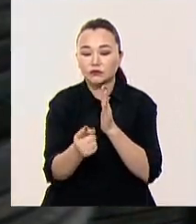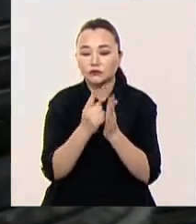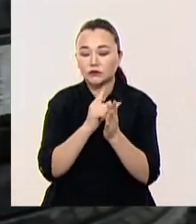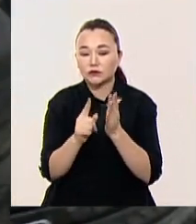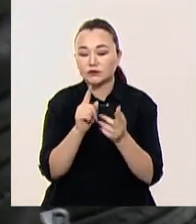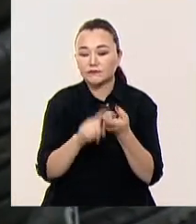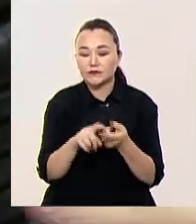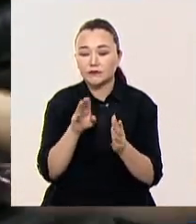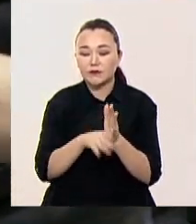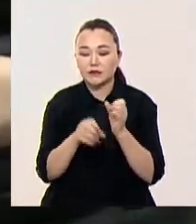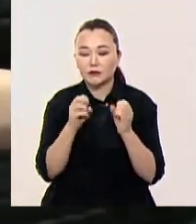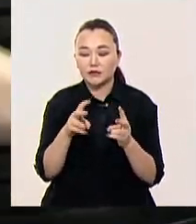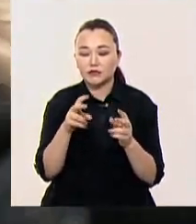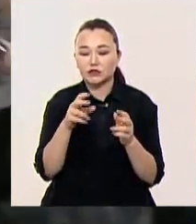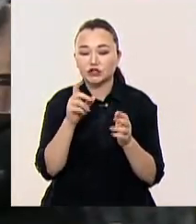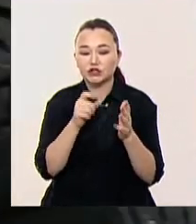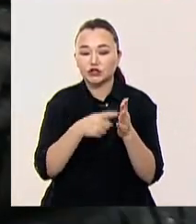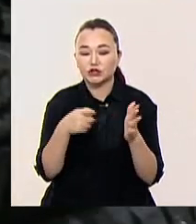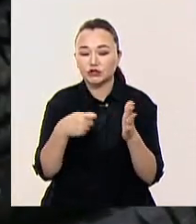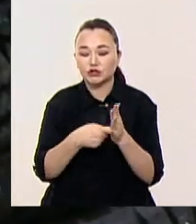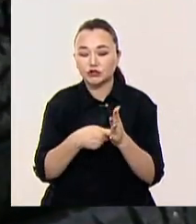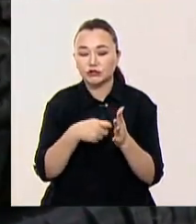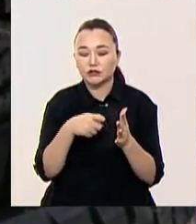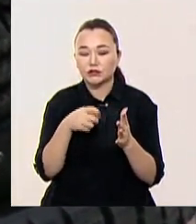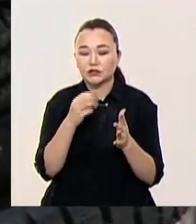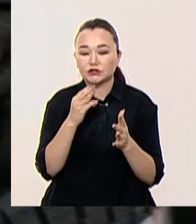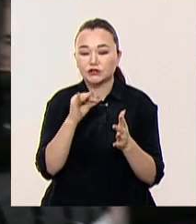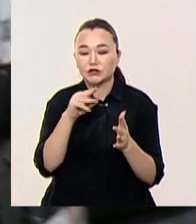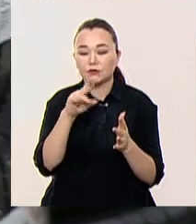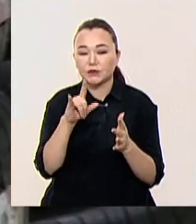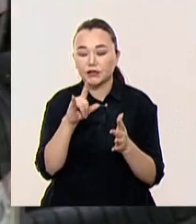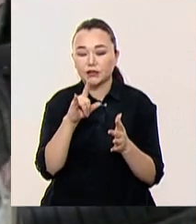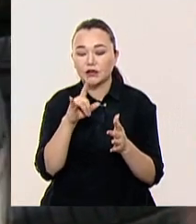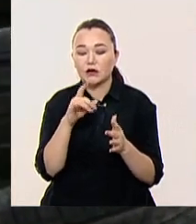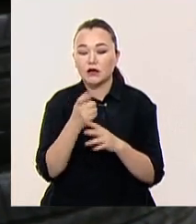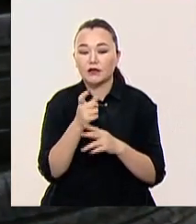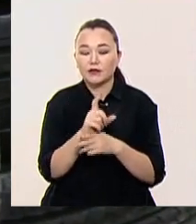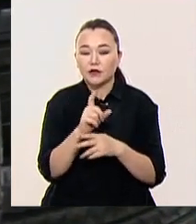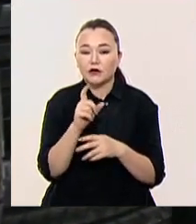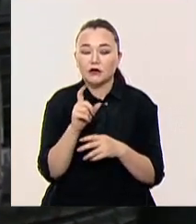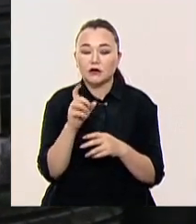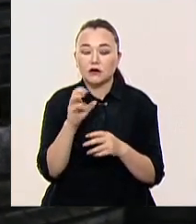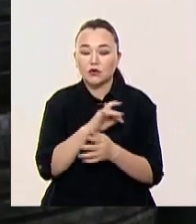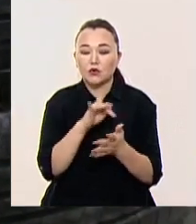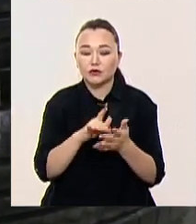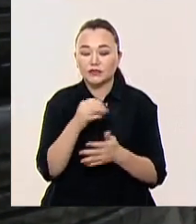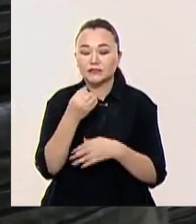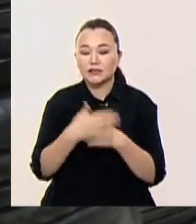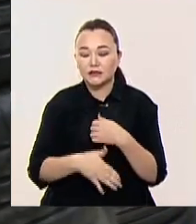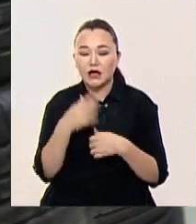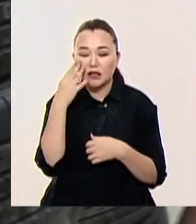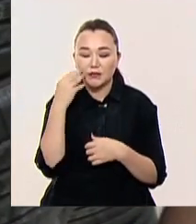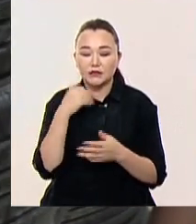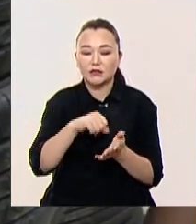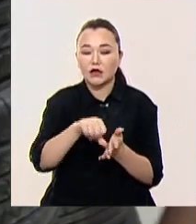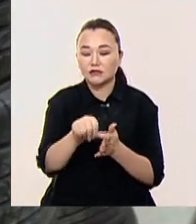арналған безопасность шипованный шиналар болады. Мынандай. Шипованный шиналар болады. Көбінесе оларды бізде қала ортасында жүретін, Алматы